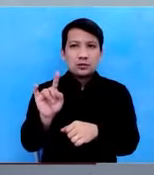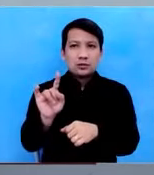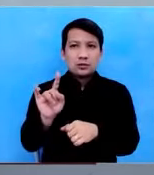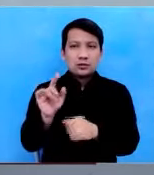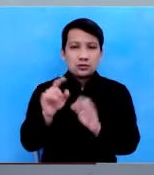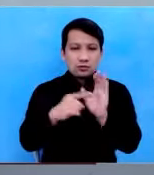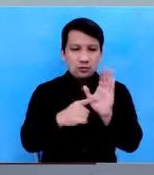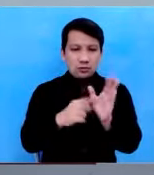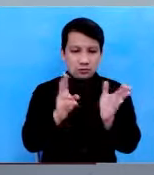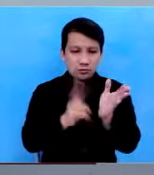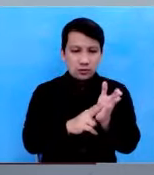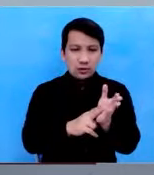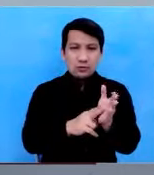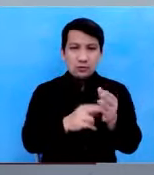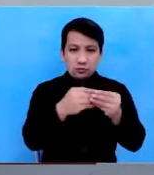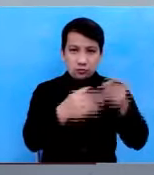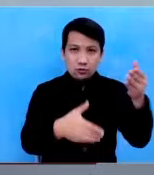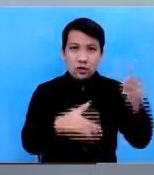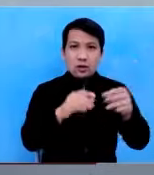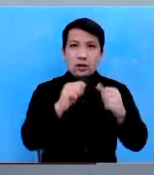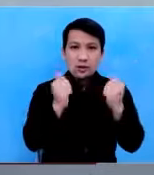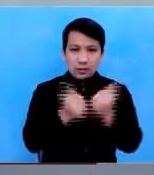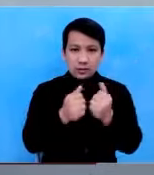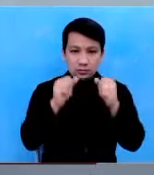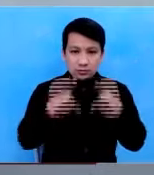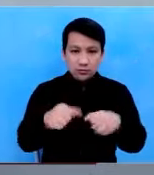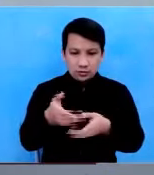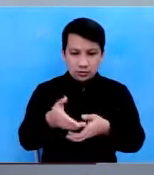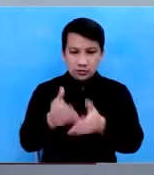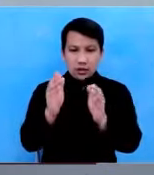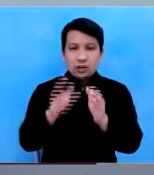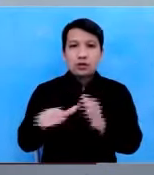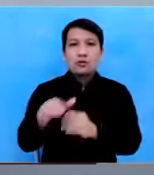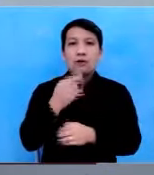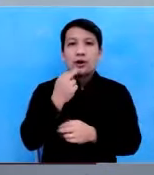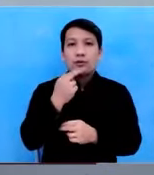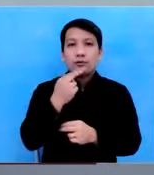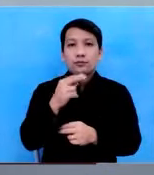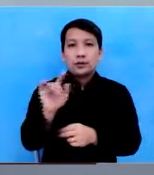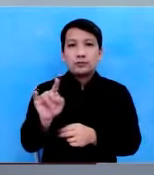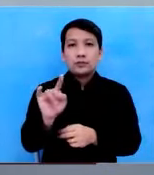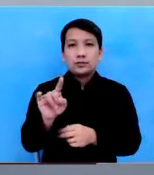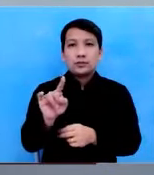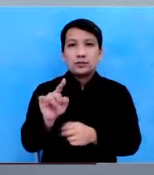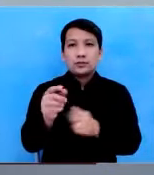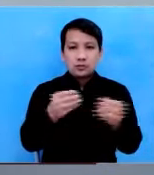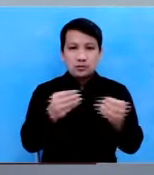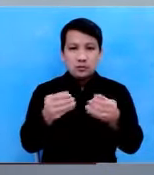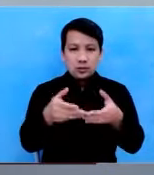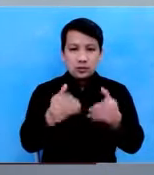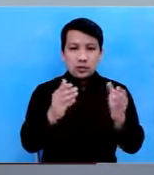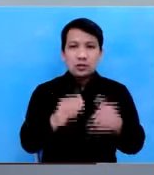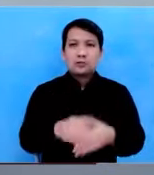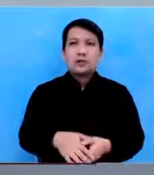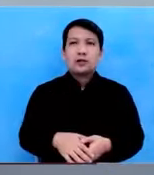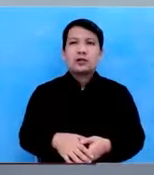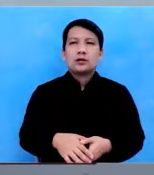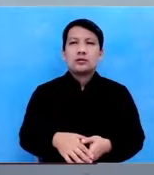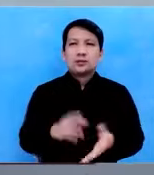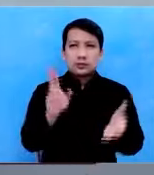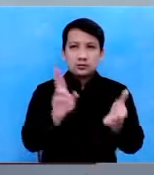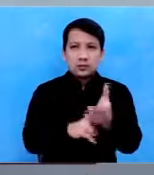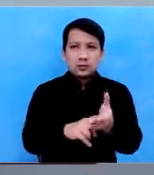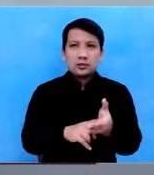ang ahensyang maari lamang magbigay ng permiso sa mga news agencies para mag-operate. Kalaunan, pinirma ni Marcos ang